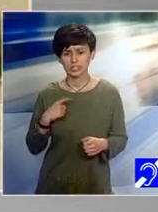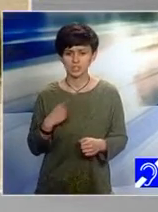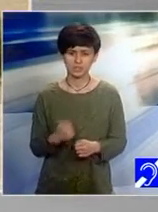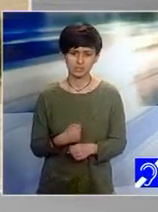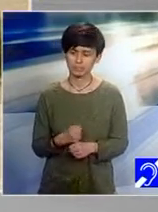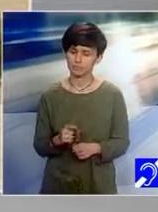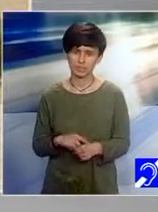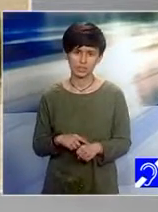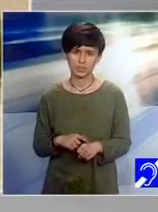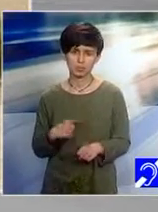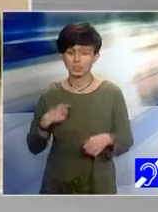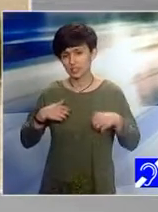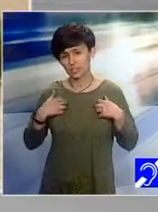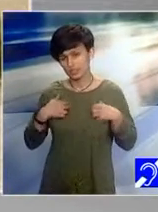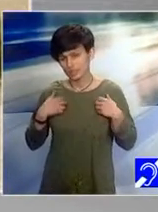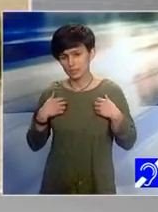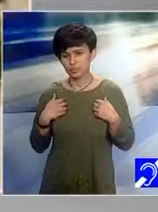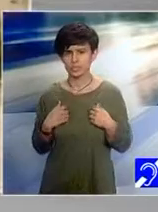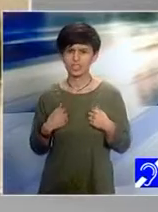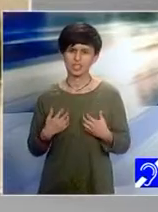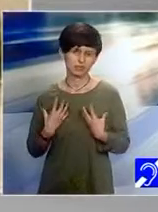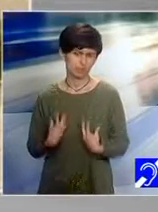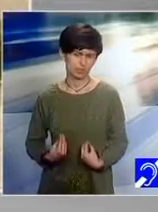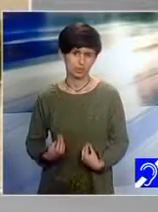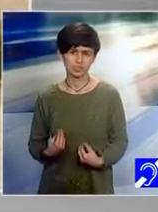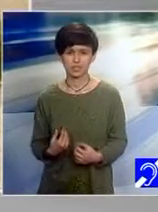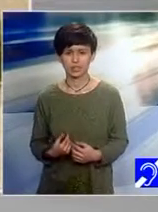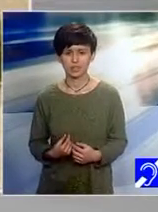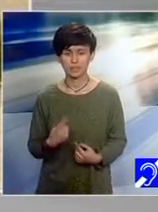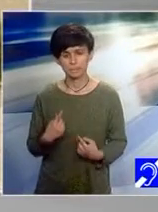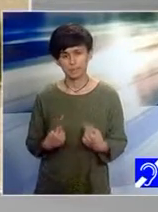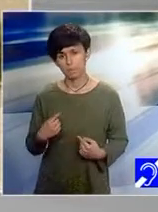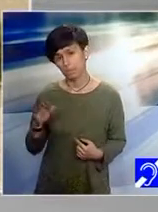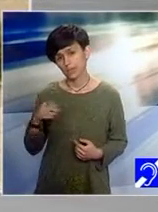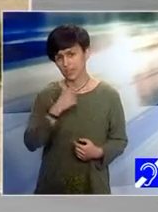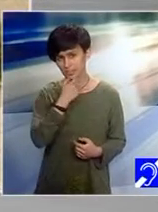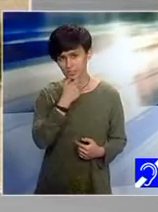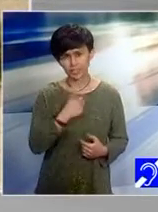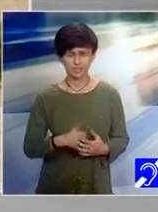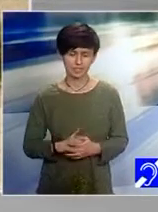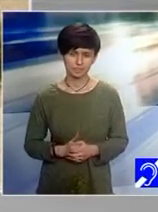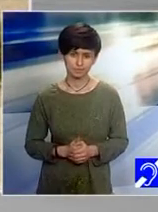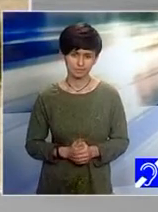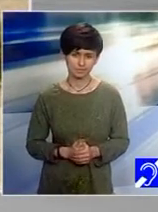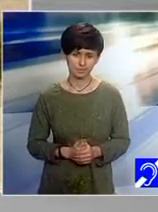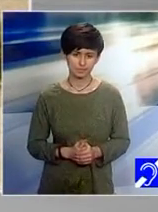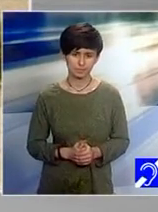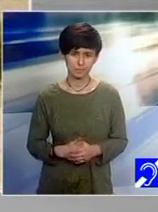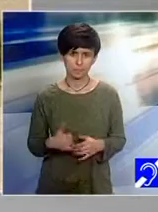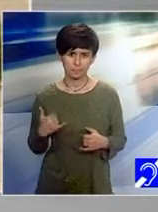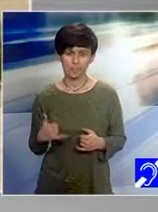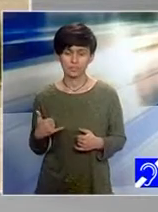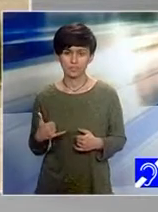e și bucurie, e și foarte multă oboseală, mai ales când ai o anumită vârstă. Și astăzi a fost